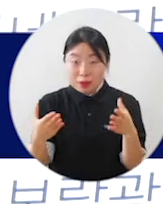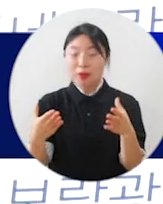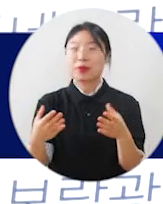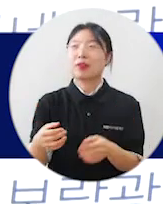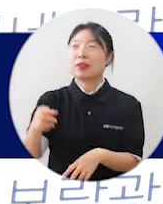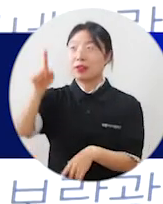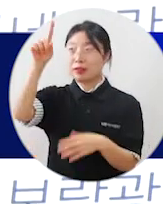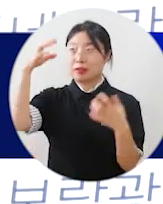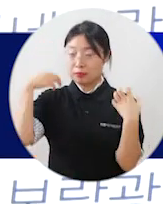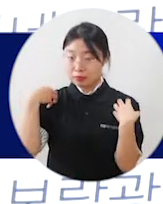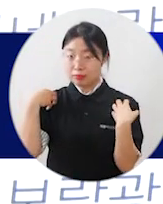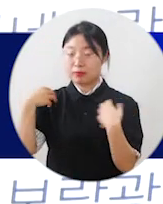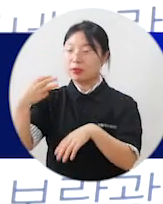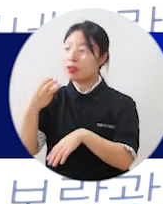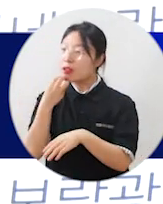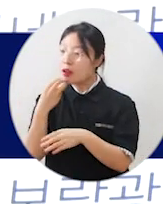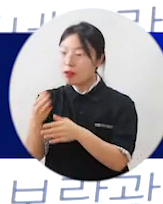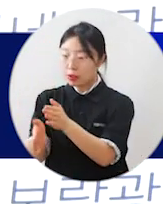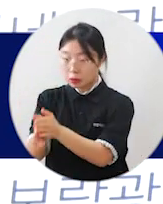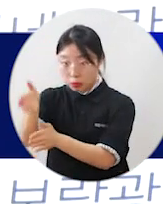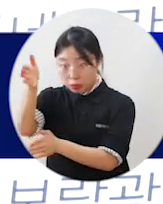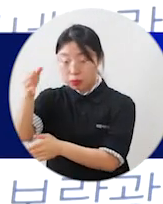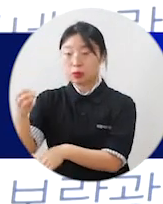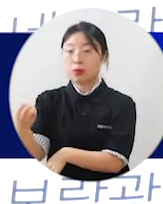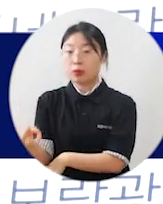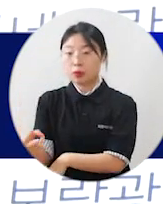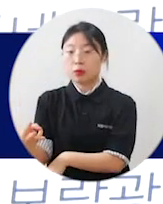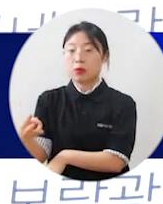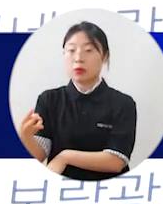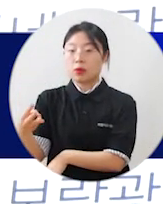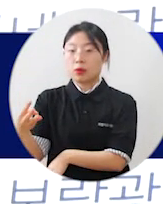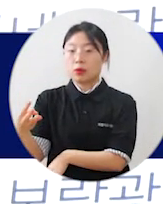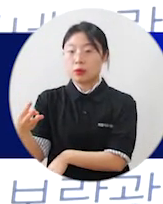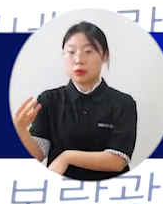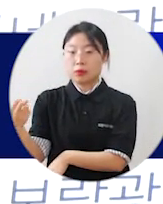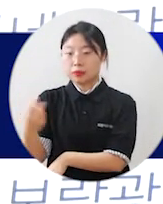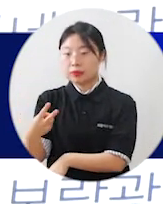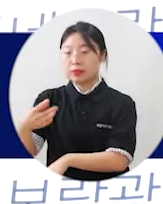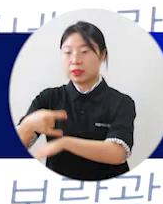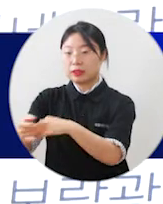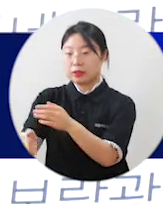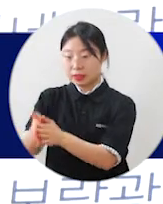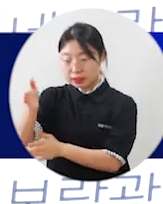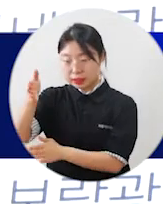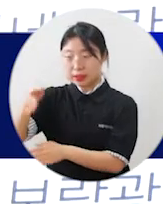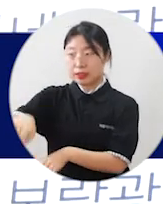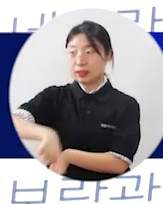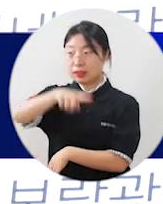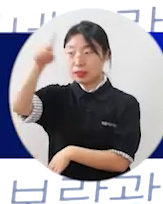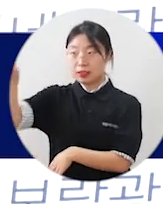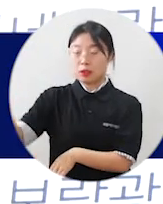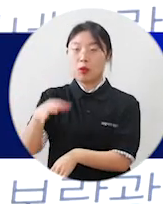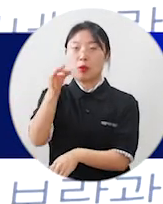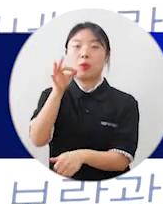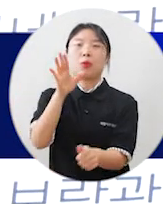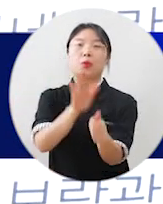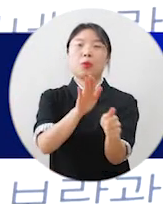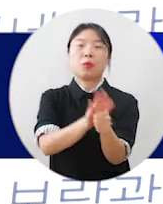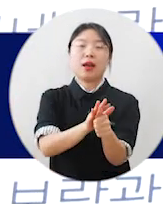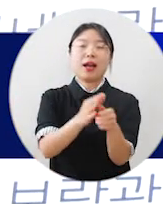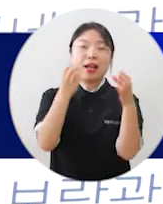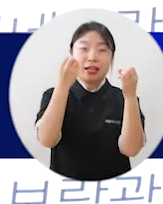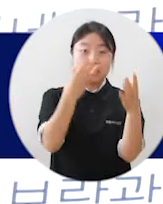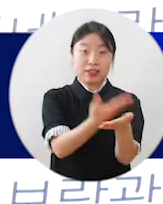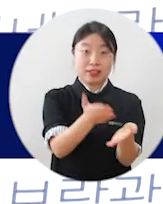국비, 도비, 시비를 이렇게 마련을 해서 이렇게 멋진 보금자리를 오늘 입주를 하게 됐습니다.